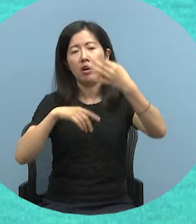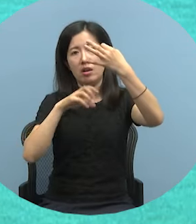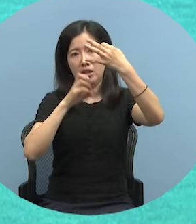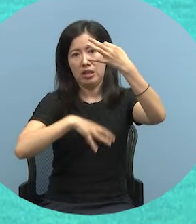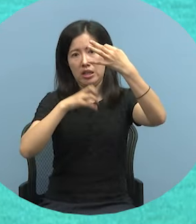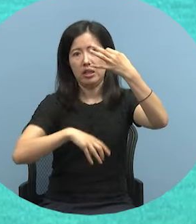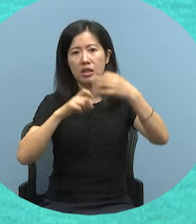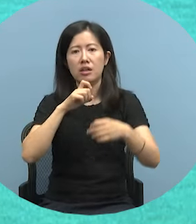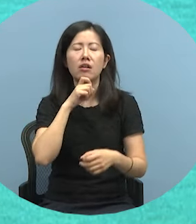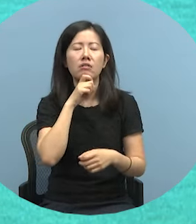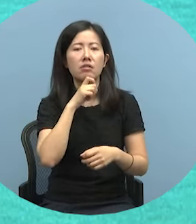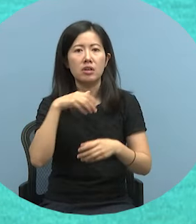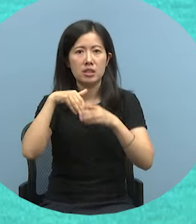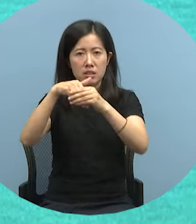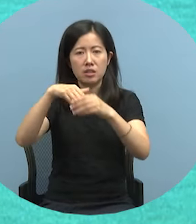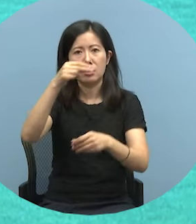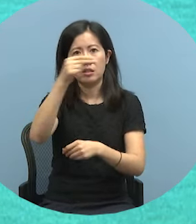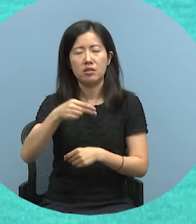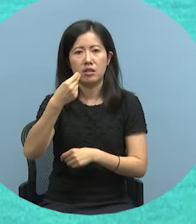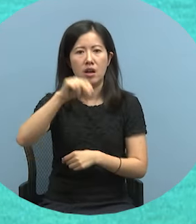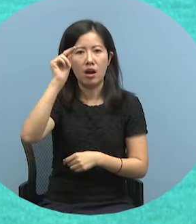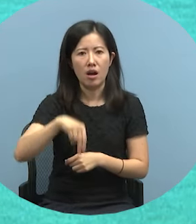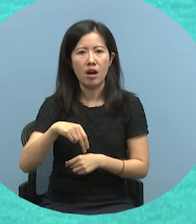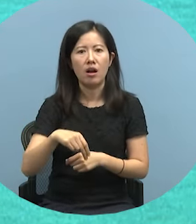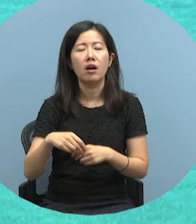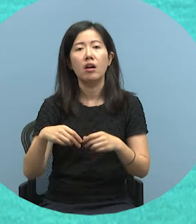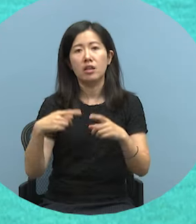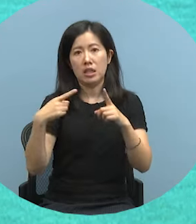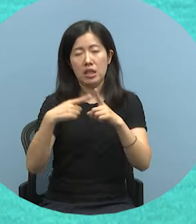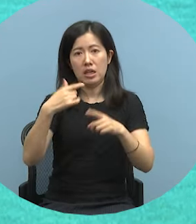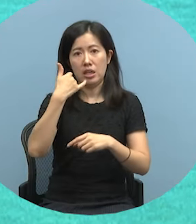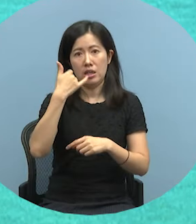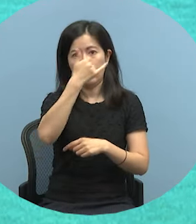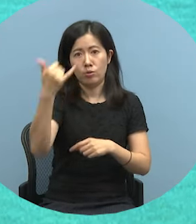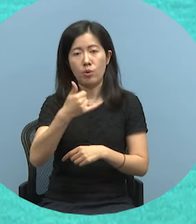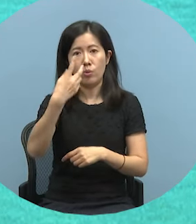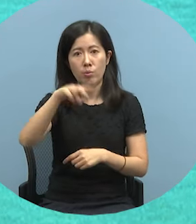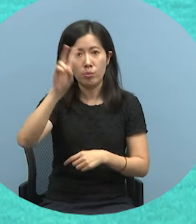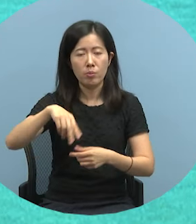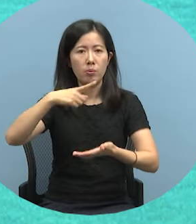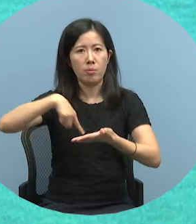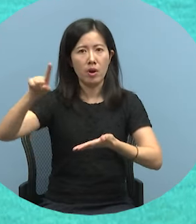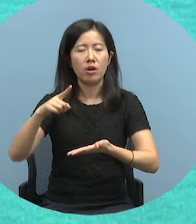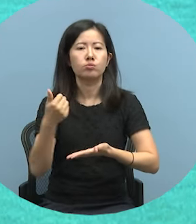一共收到77,000宗申請，共有62,000宗已經獲批。